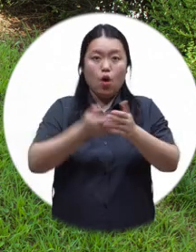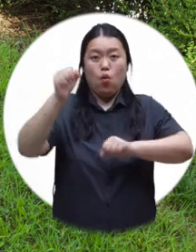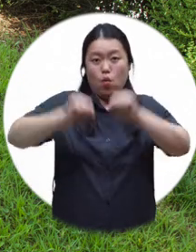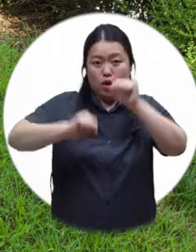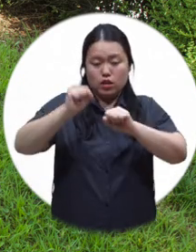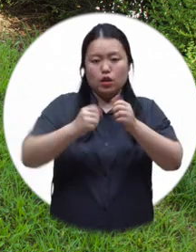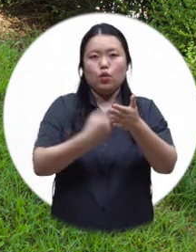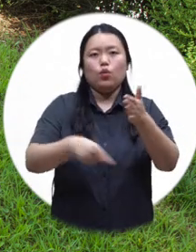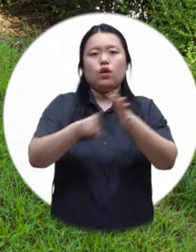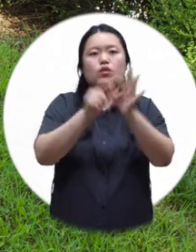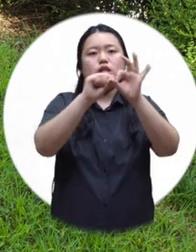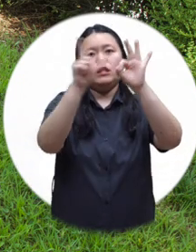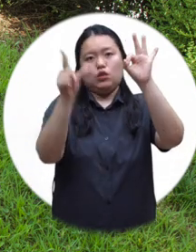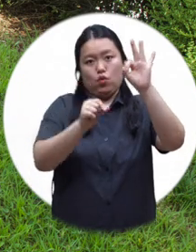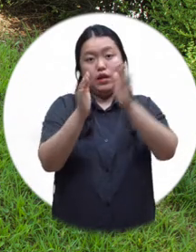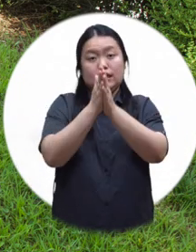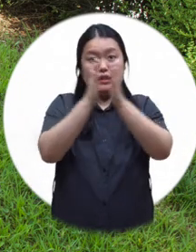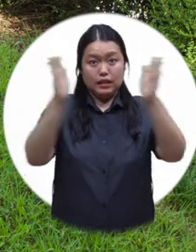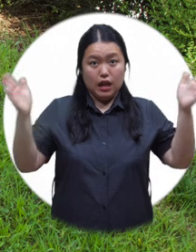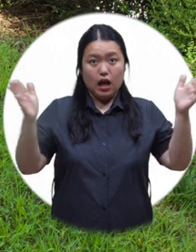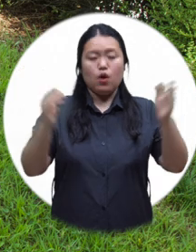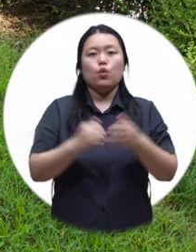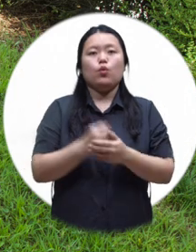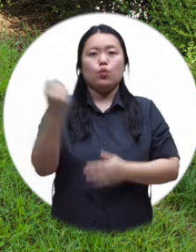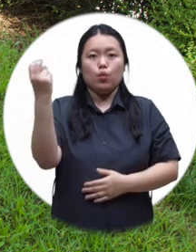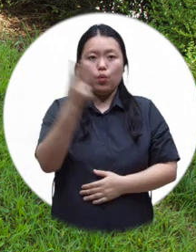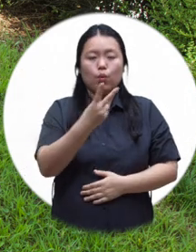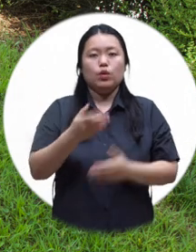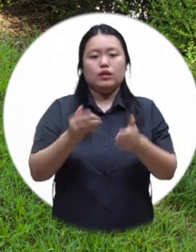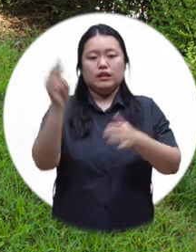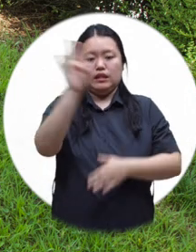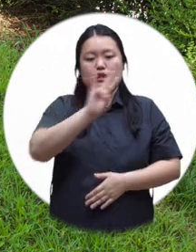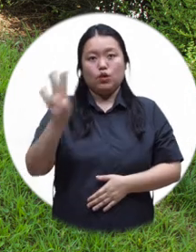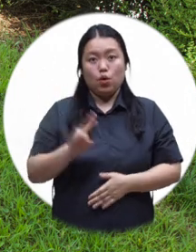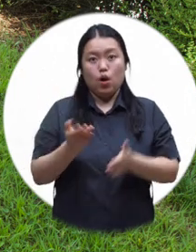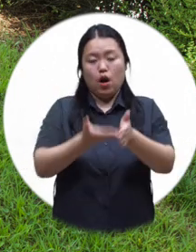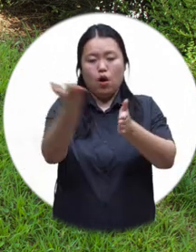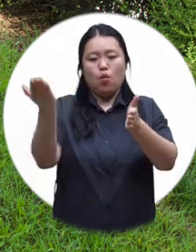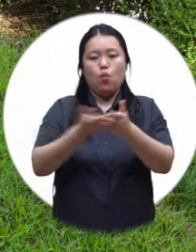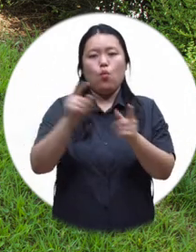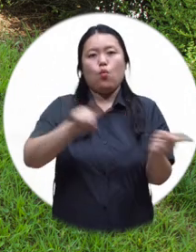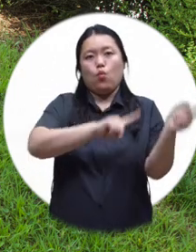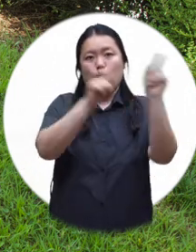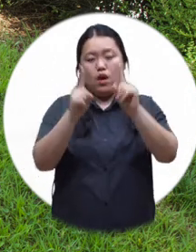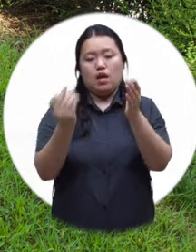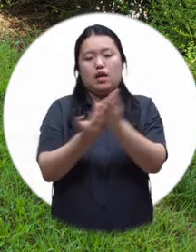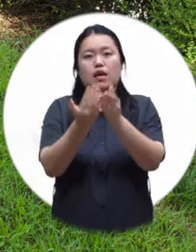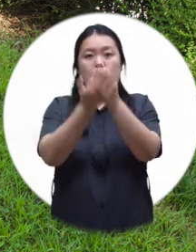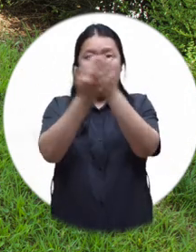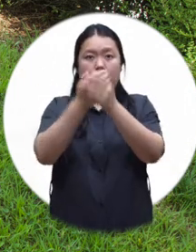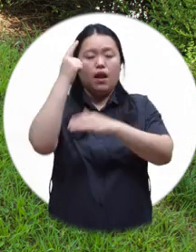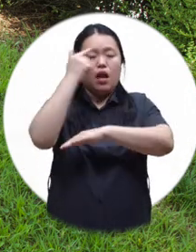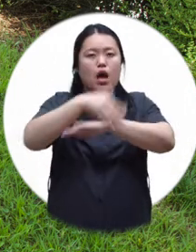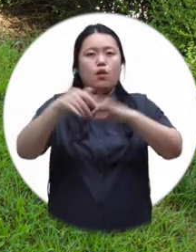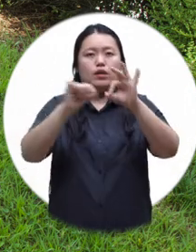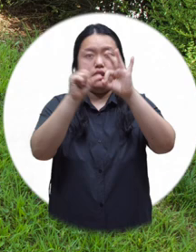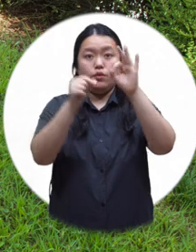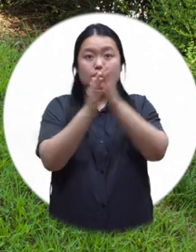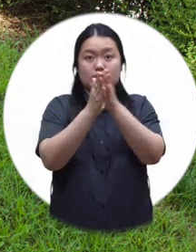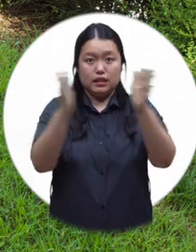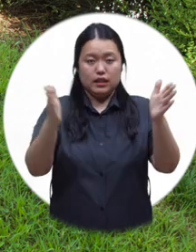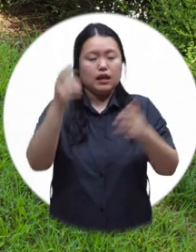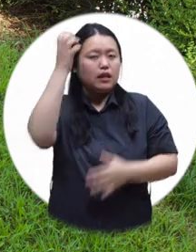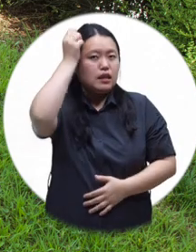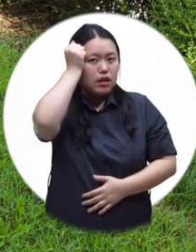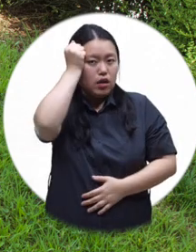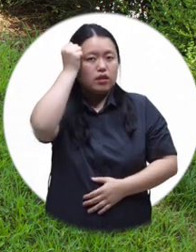10월에 제정됐고 경기 아리백 연계된 시화호 조력 발전소 개발 계획이 10월에 고시 됐다는 점을 반영해 그